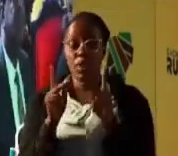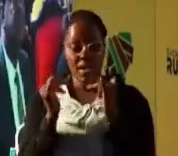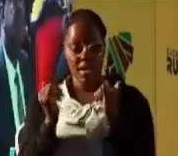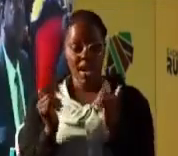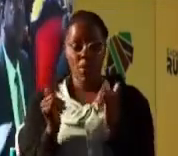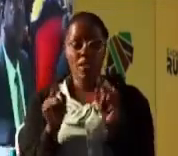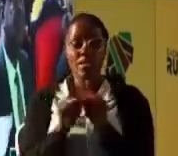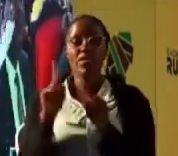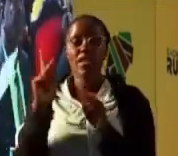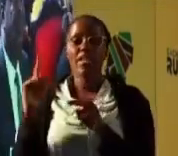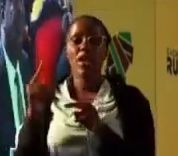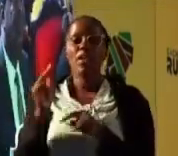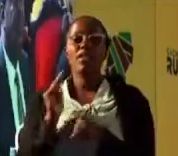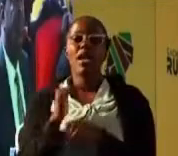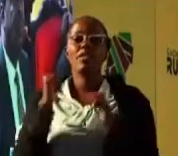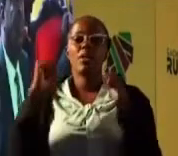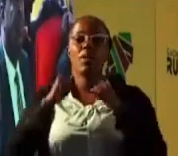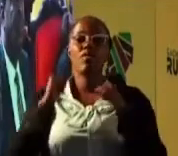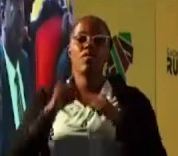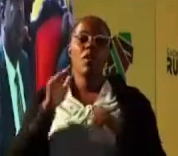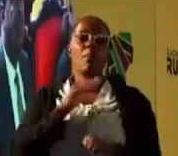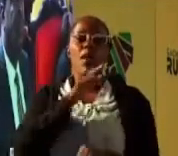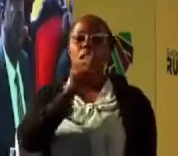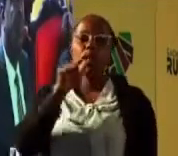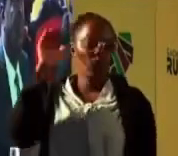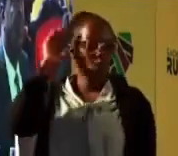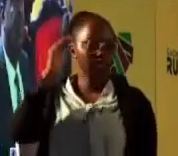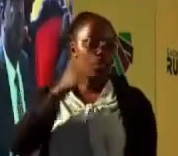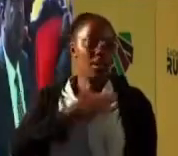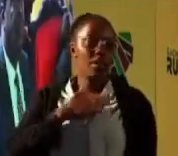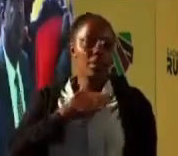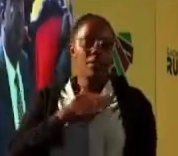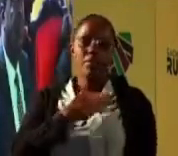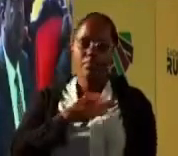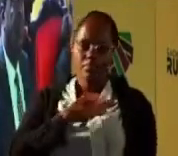Sasa kama Kenya kwanza tumekubaliana hivi, nataka wamama mnisikize.